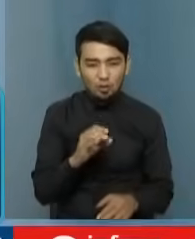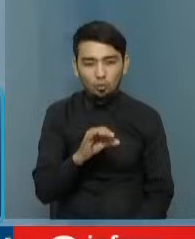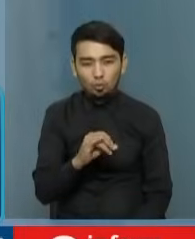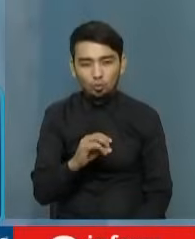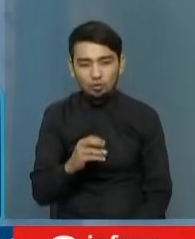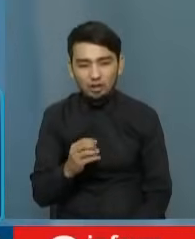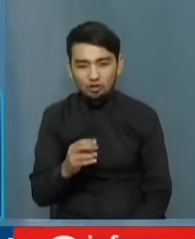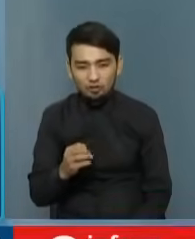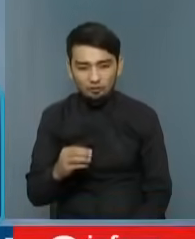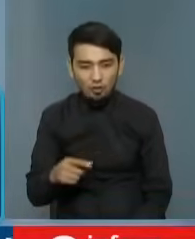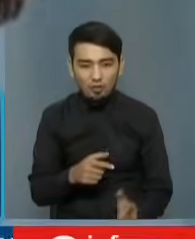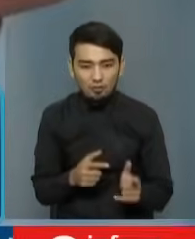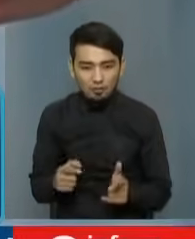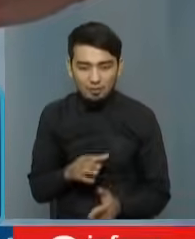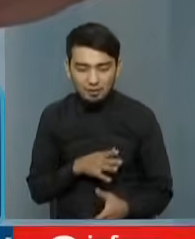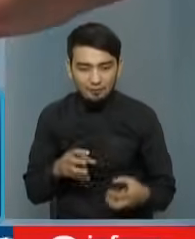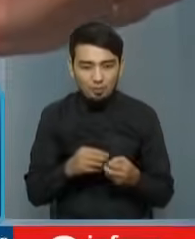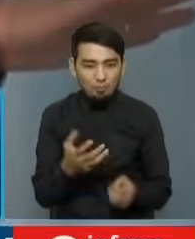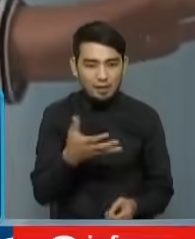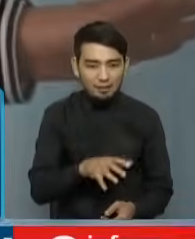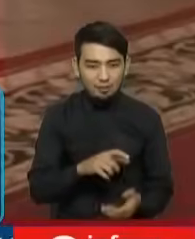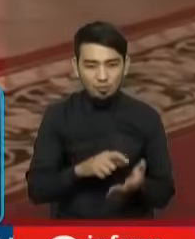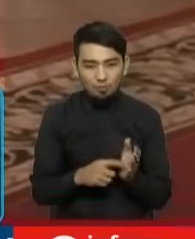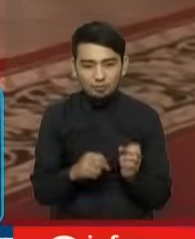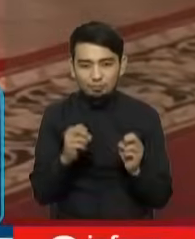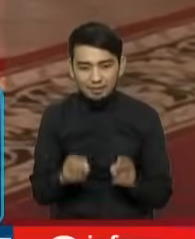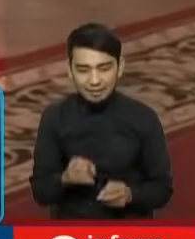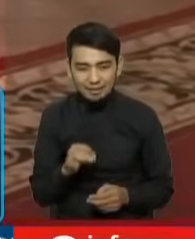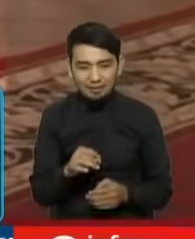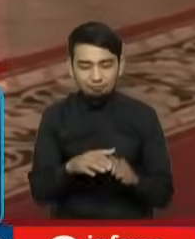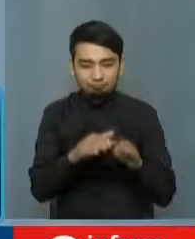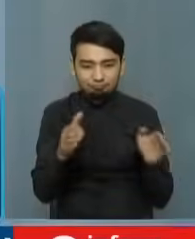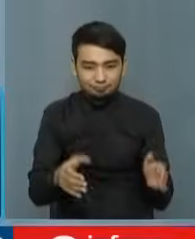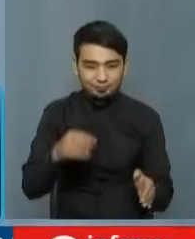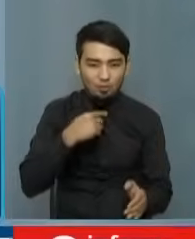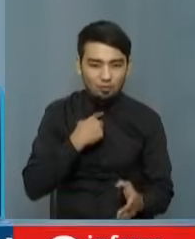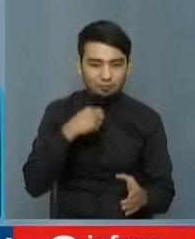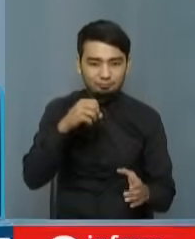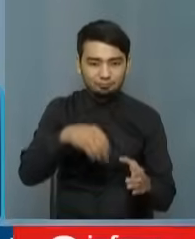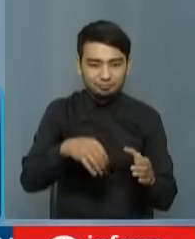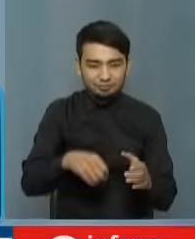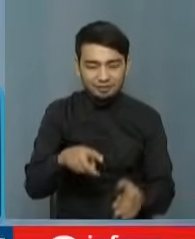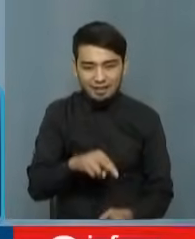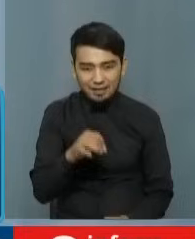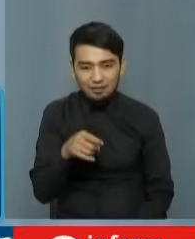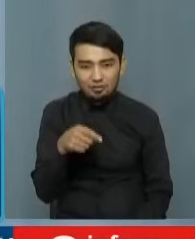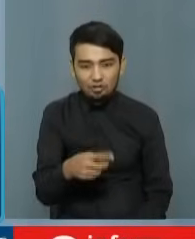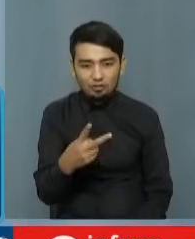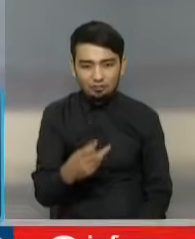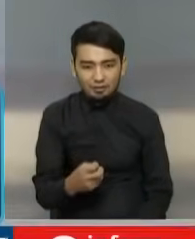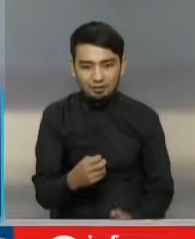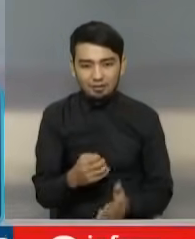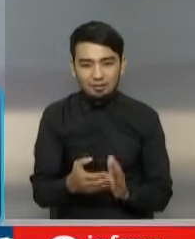референдуму в разгаре. Здесь уже установили 5 кабинок и урны для голосования. Разослали петропавловцам более 1200